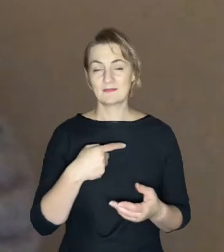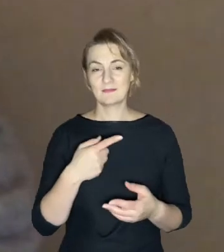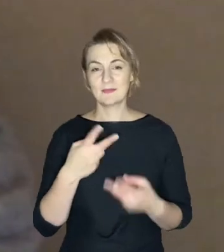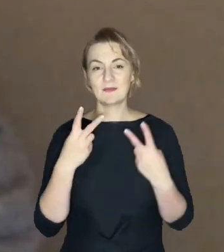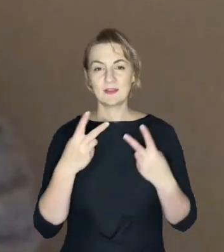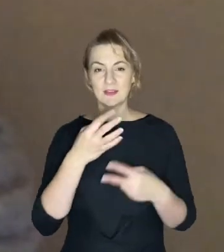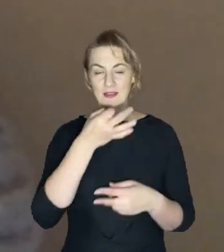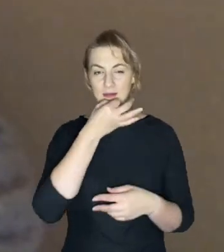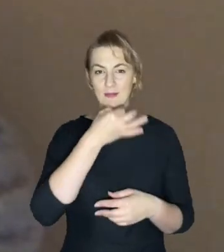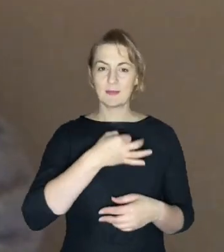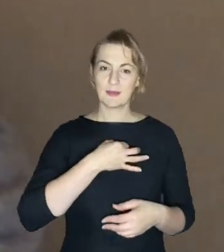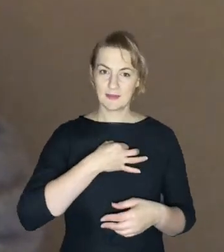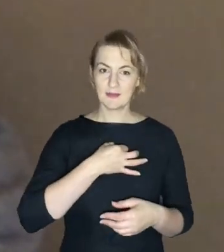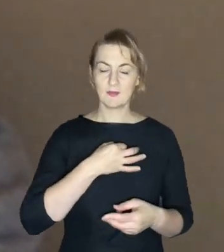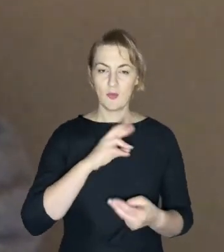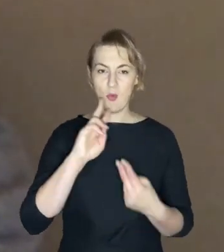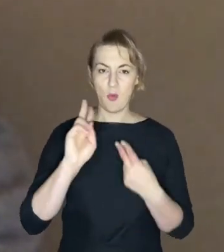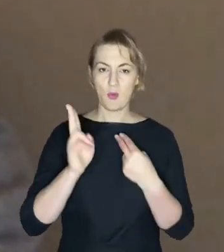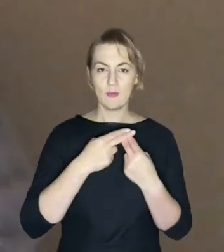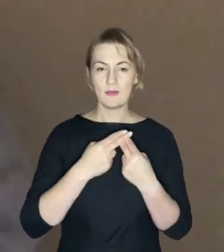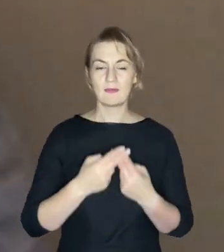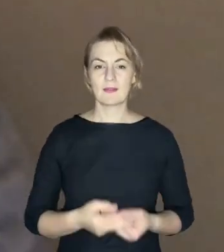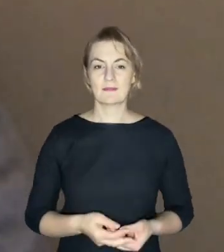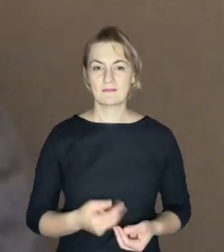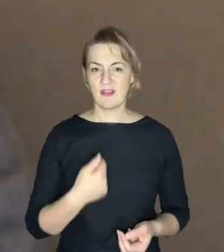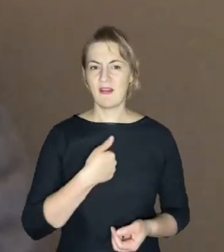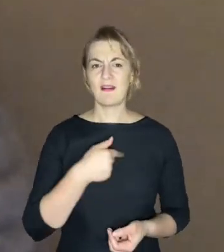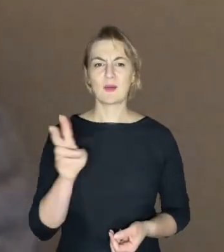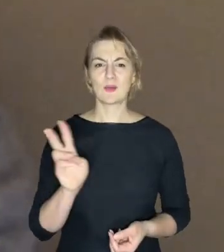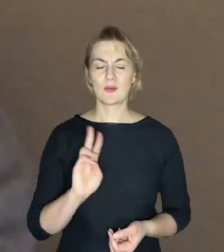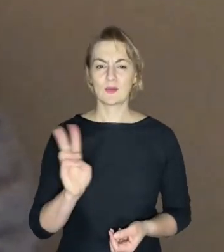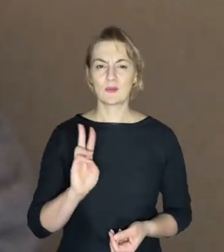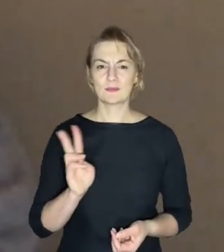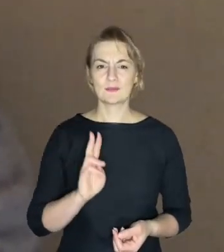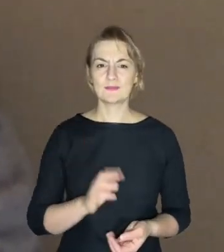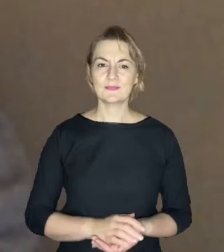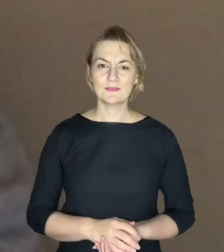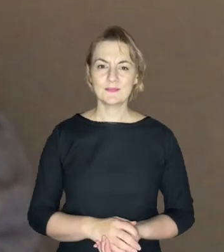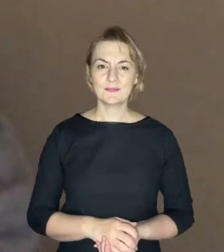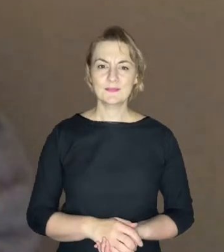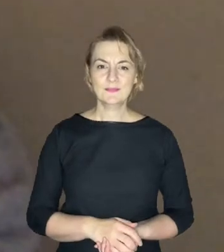to pytanie. Kim ja jestem? Żeby odwrócić,